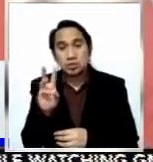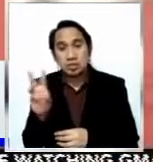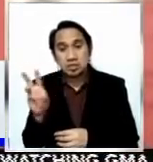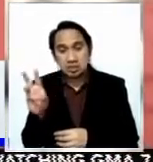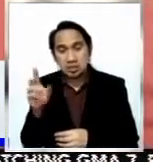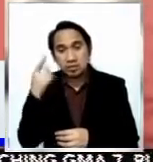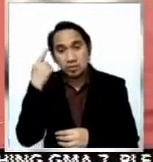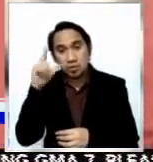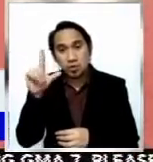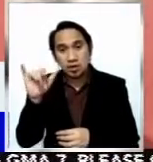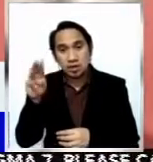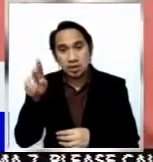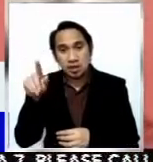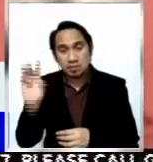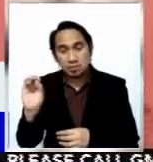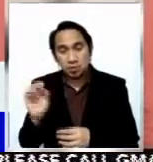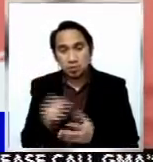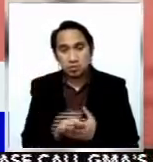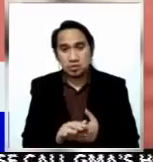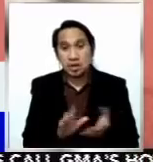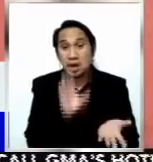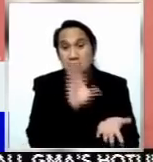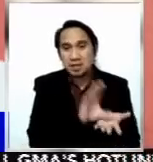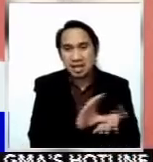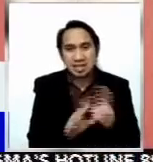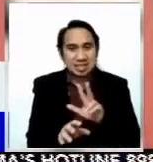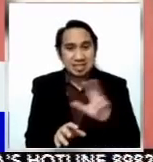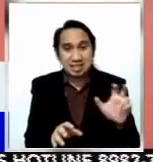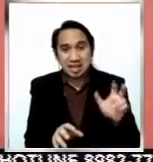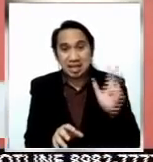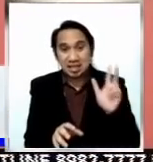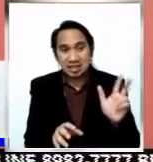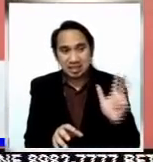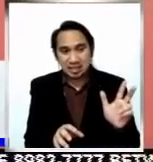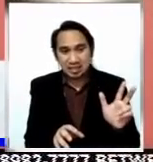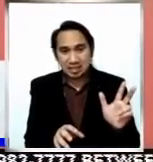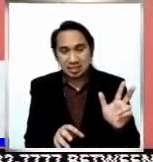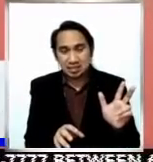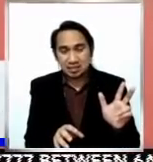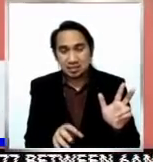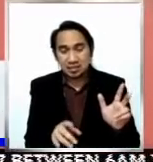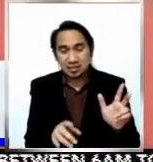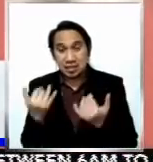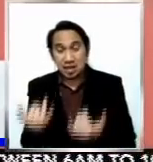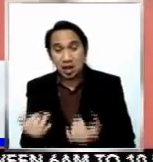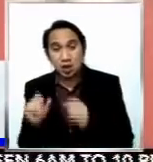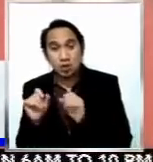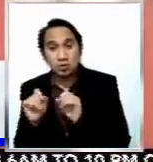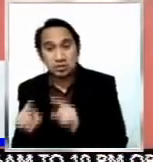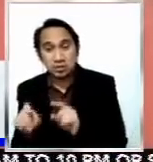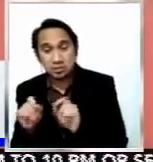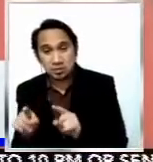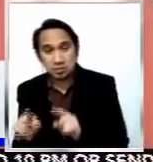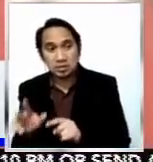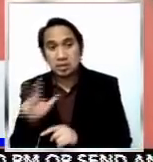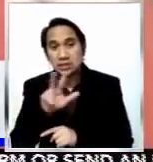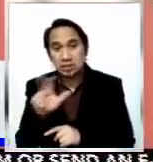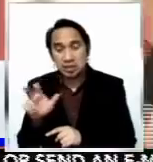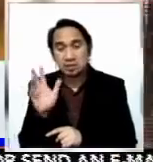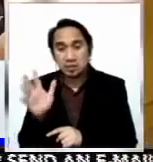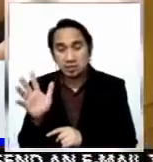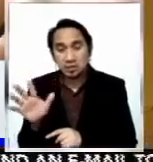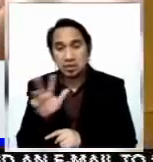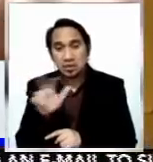Ang liempo, ang puhunan sa liempo, 330. Yun ang puhunan sa liempo. Makamuhunan rin benta ngayon yun. 350, 360, patong ng